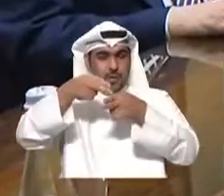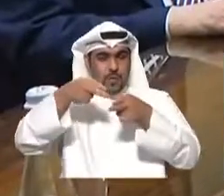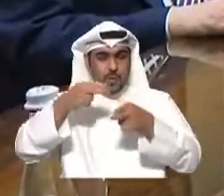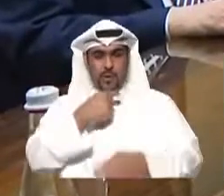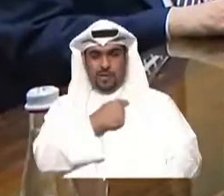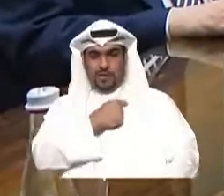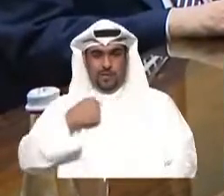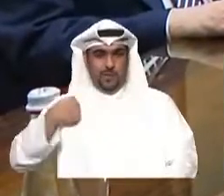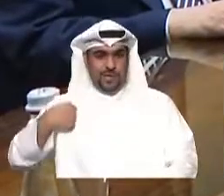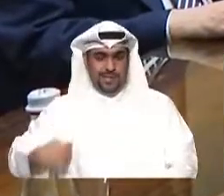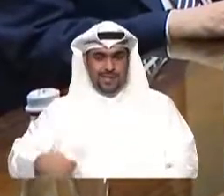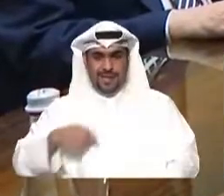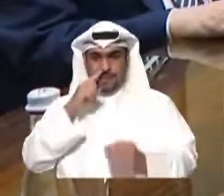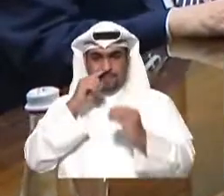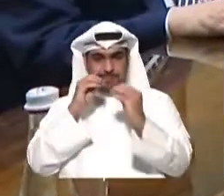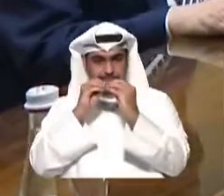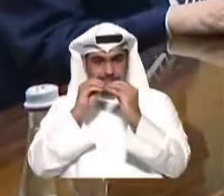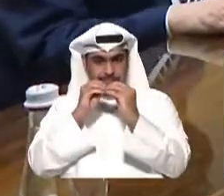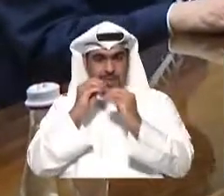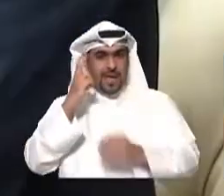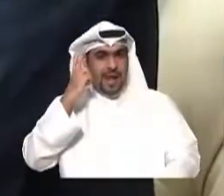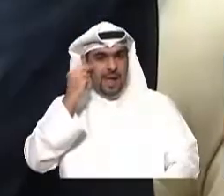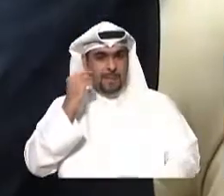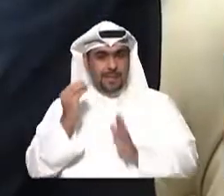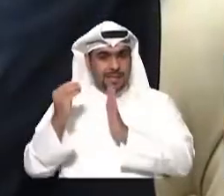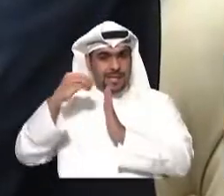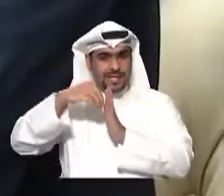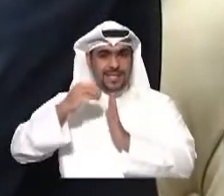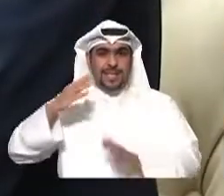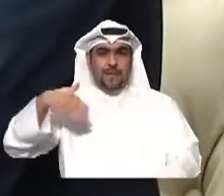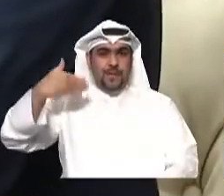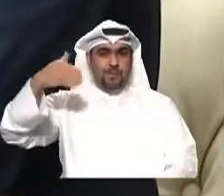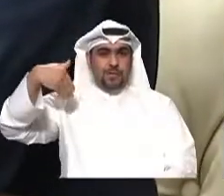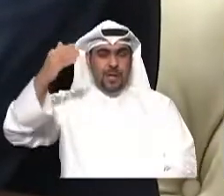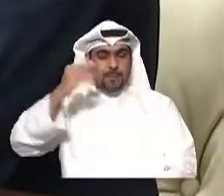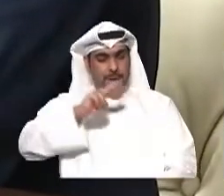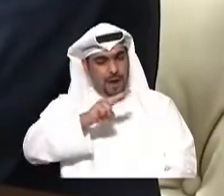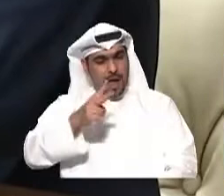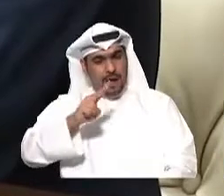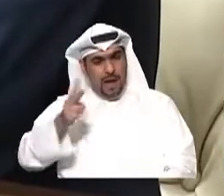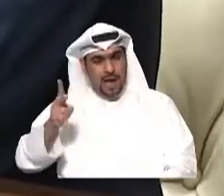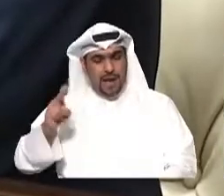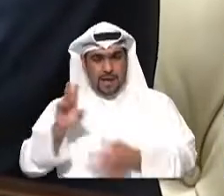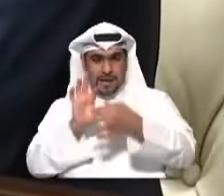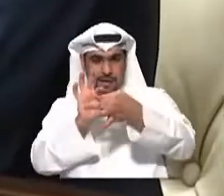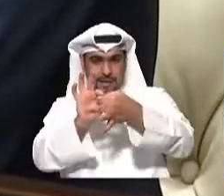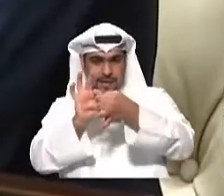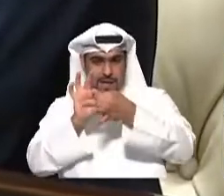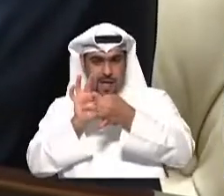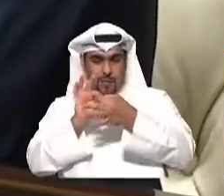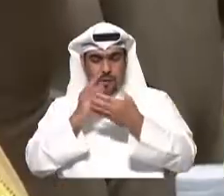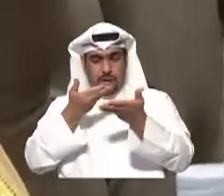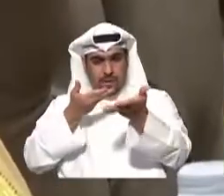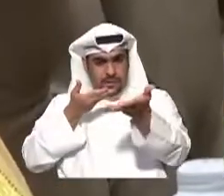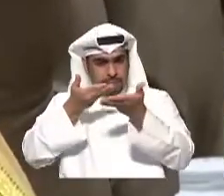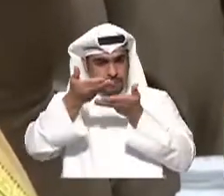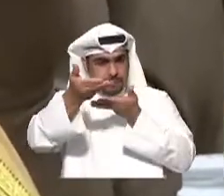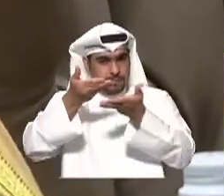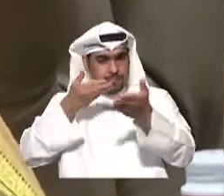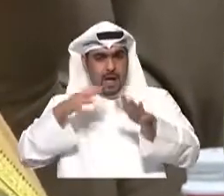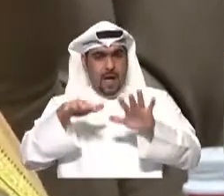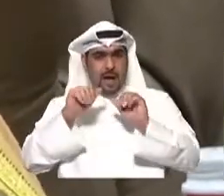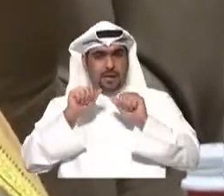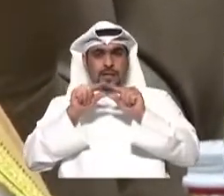الصينية وسبل تعزيزها وتطويرها في مختلف المجالات ومناقشة آخر المستجدات